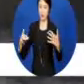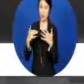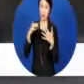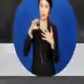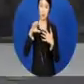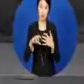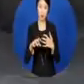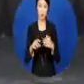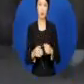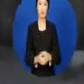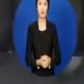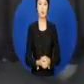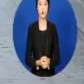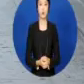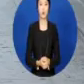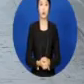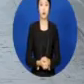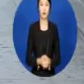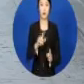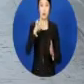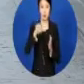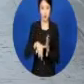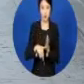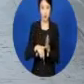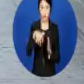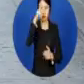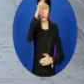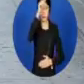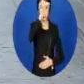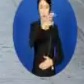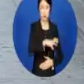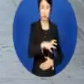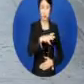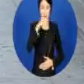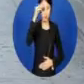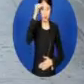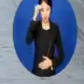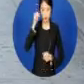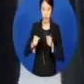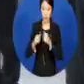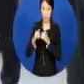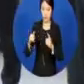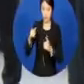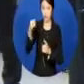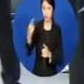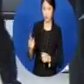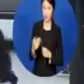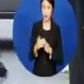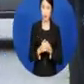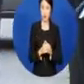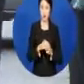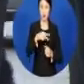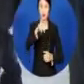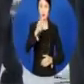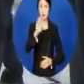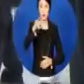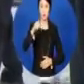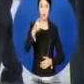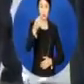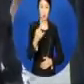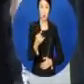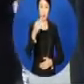펼쳐졌는데요. 이날 캠페인에는 경찰서, 모범 운전자회, 사문회, 녹색